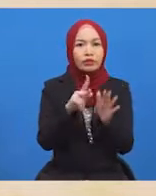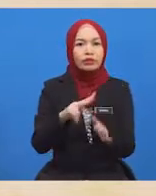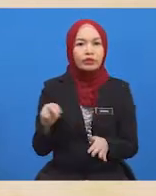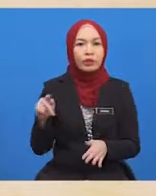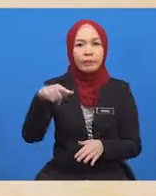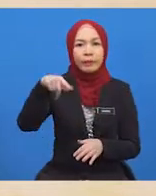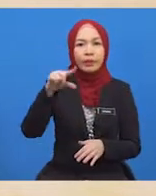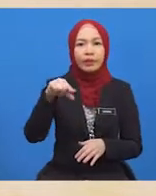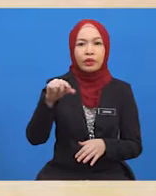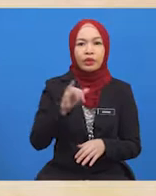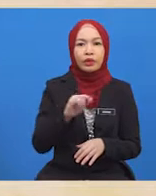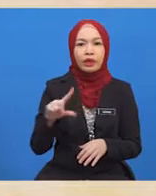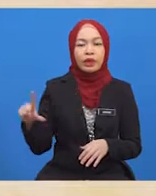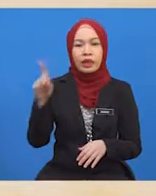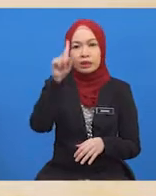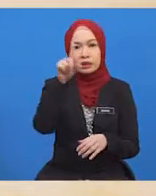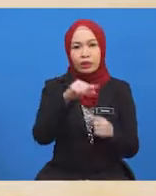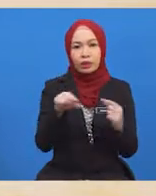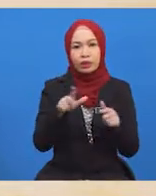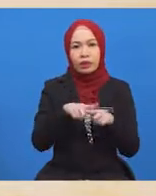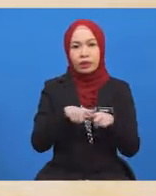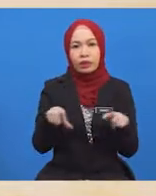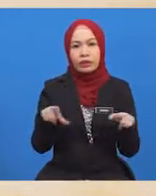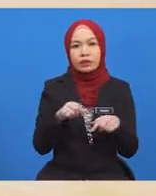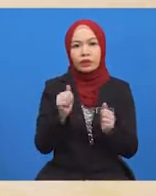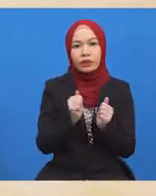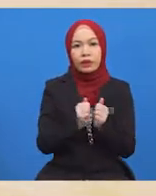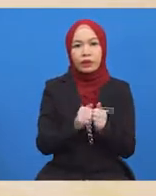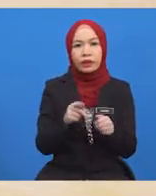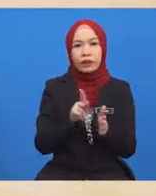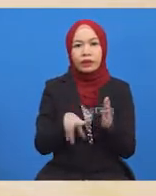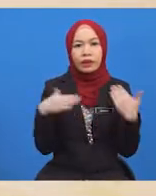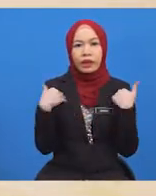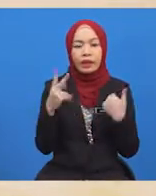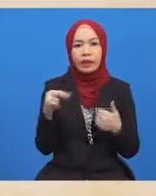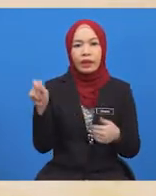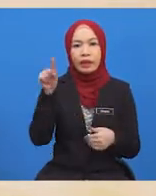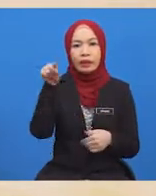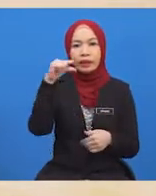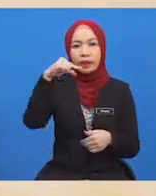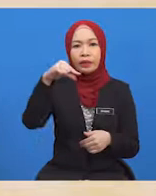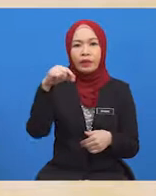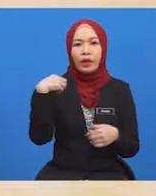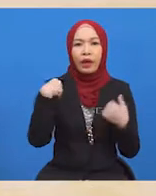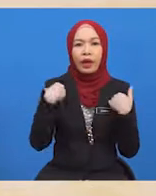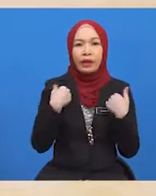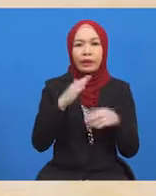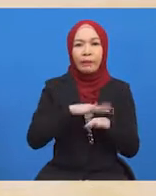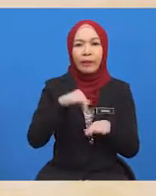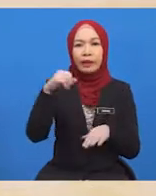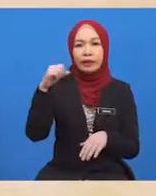satu garis lurus dengan keadaan titik Q berada pada satah mengufuk ABCD.